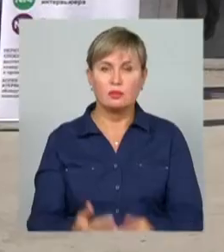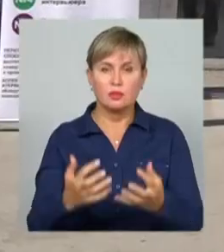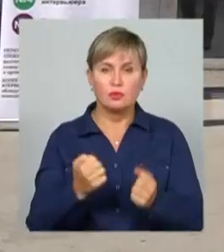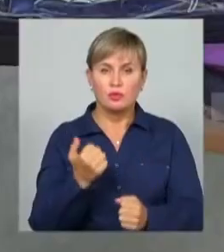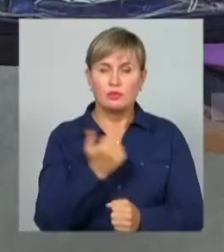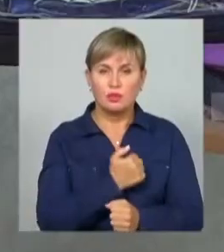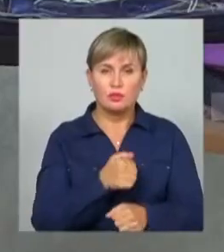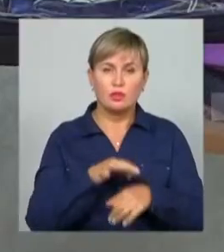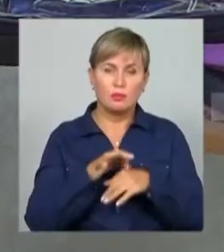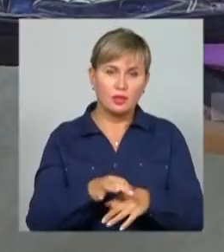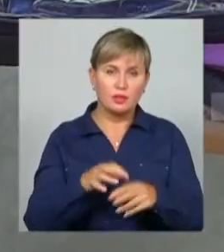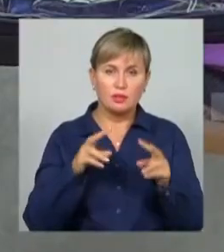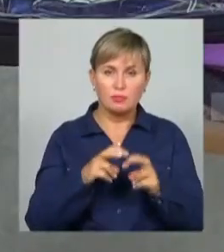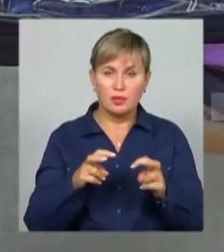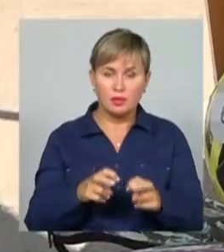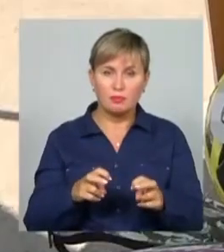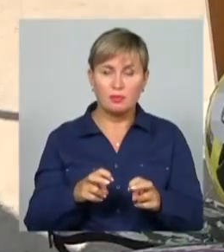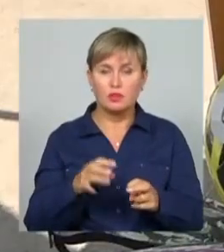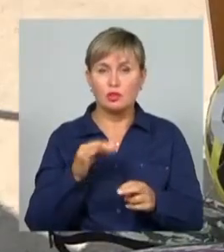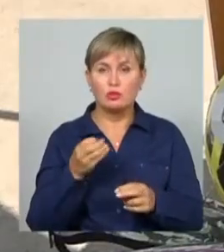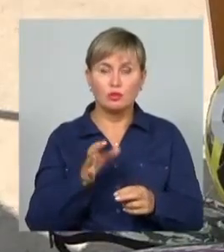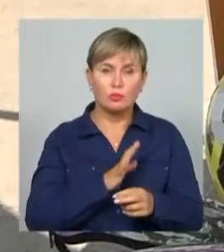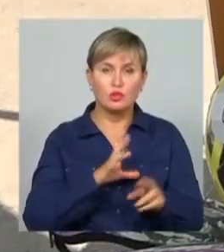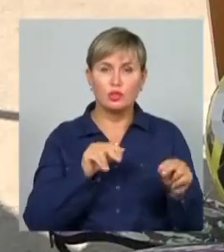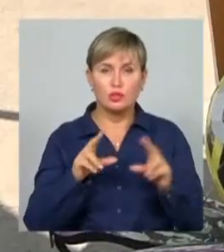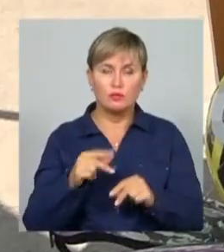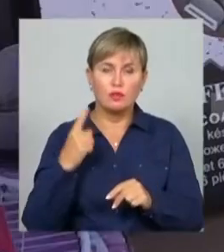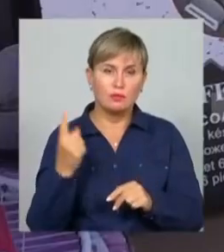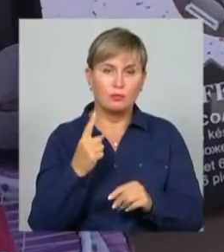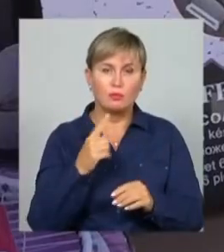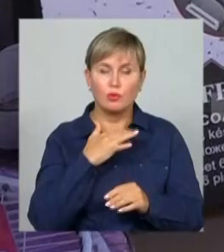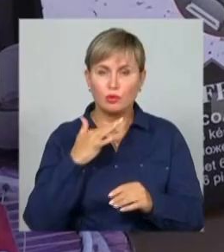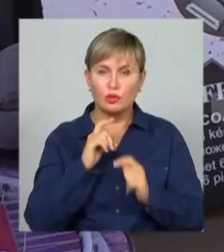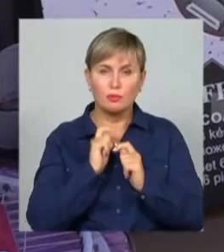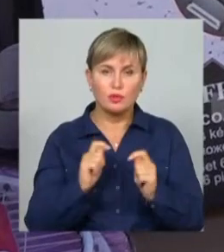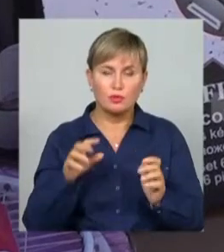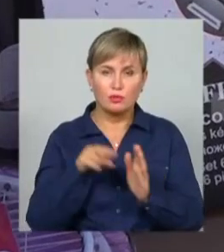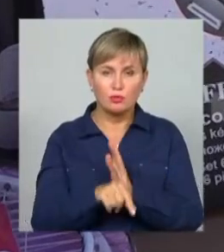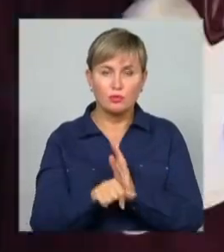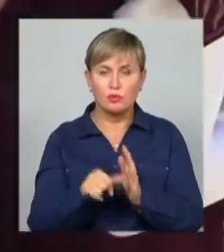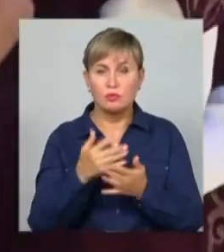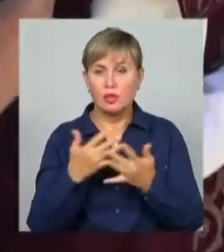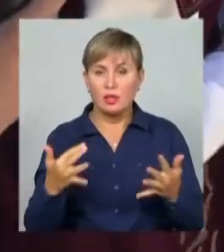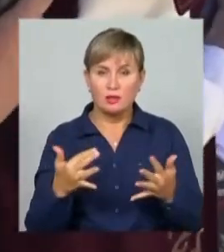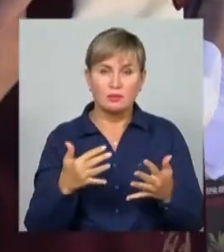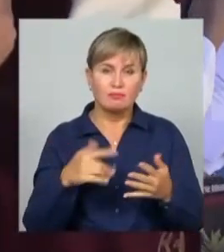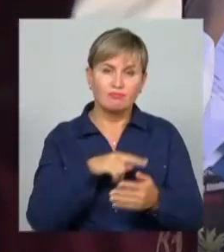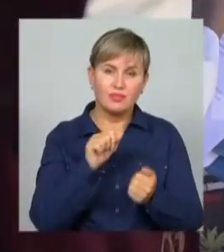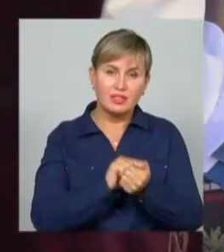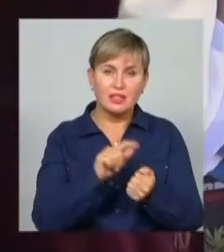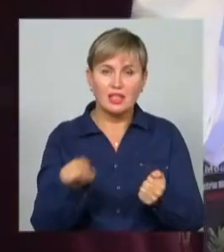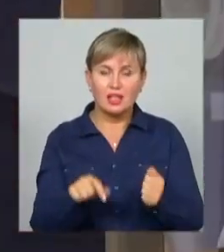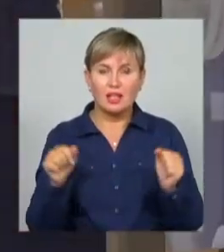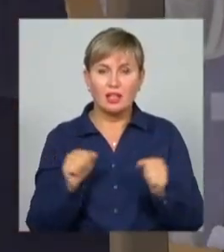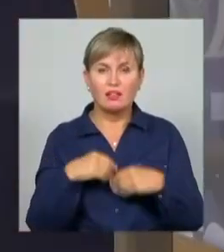вакцину, пройти перепись населения, а еще и стать счастливым обладателем одного из множества призов, в том числе бытовой техники. Такую возможность